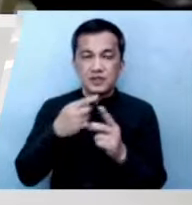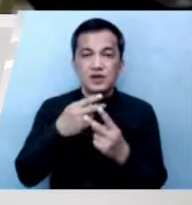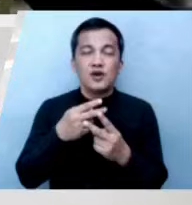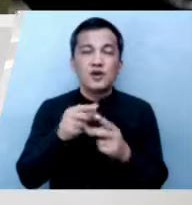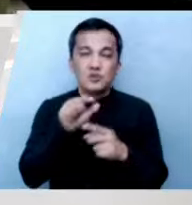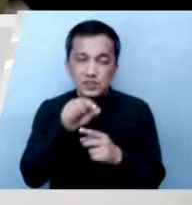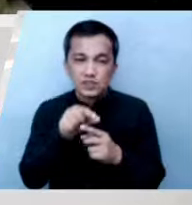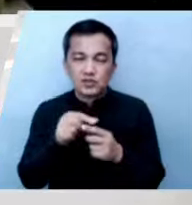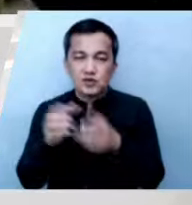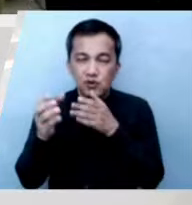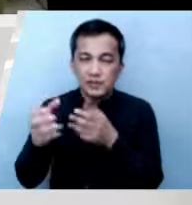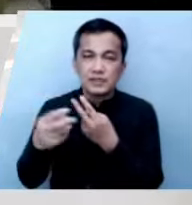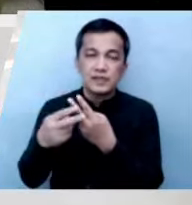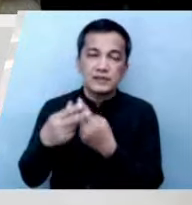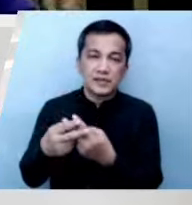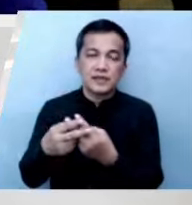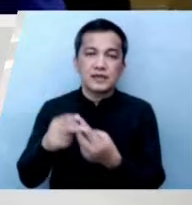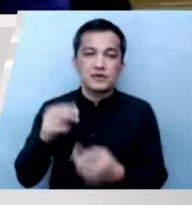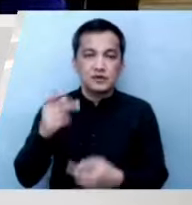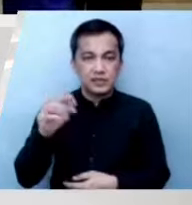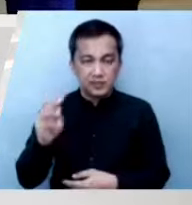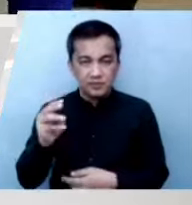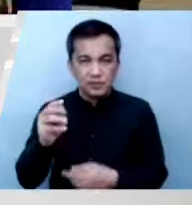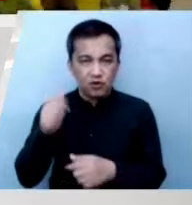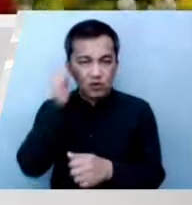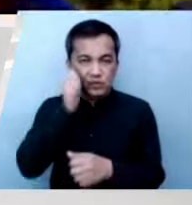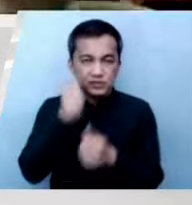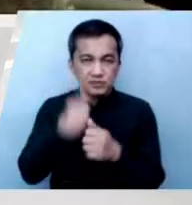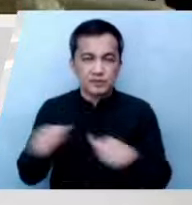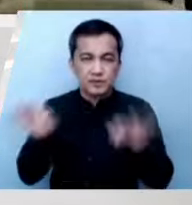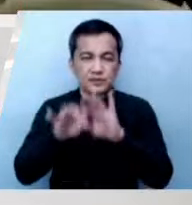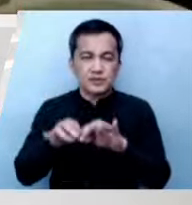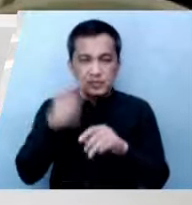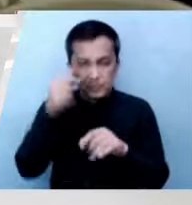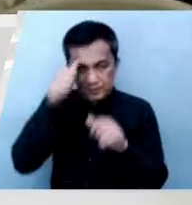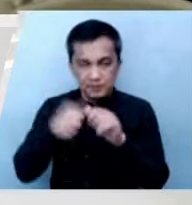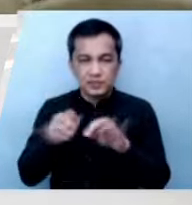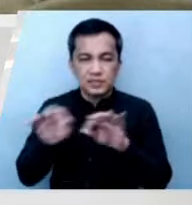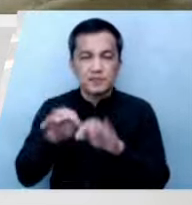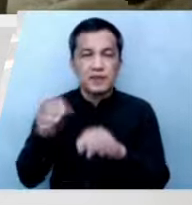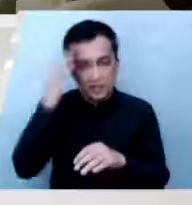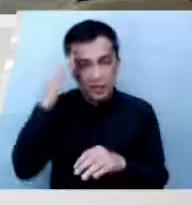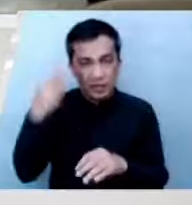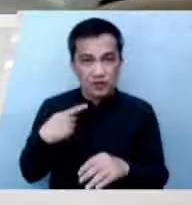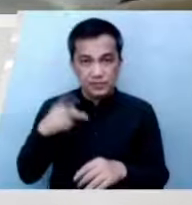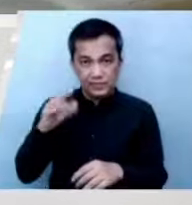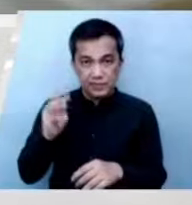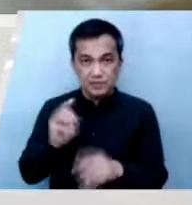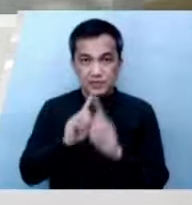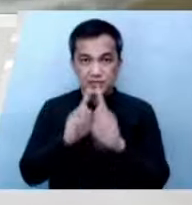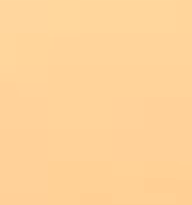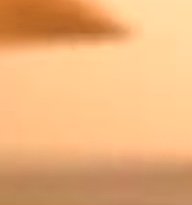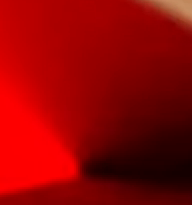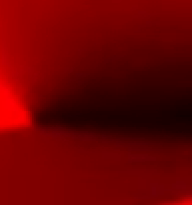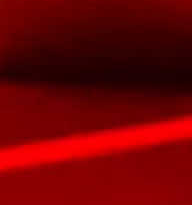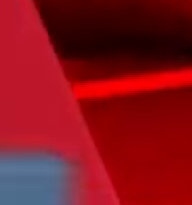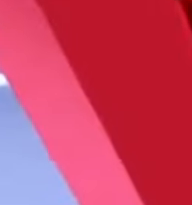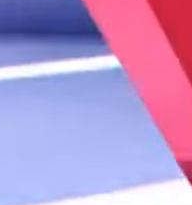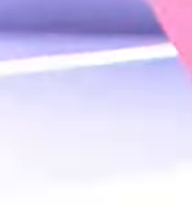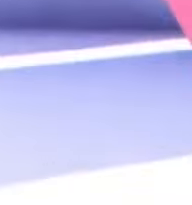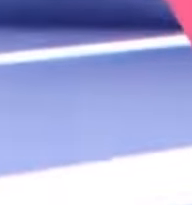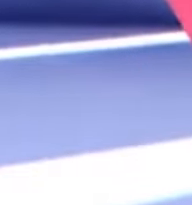Ano na? Laging tandaan, kimportante ang may alam. Ako po si Kuya Kim at sagot ko kayo 24 oras.